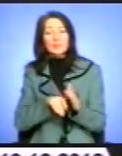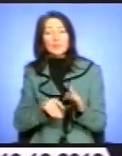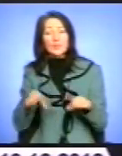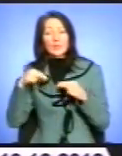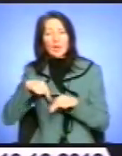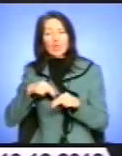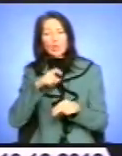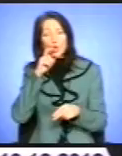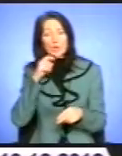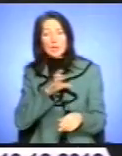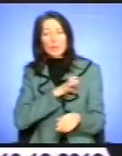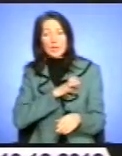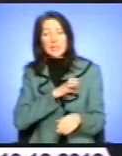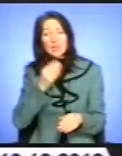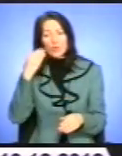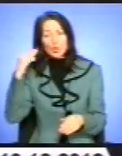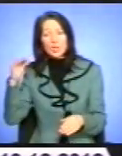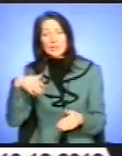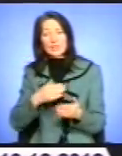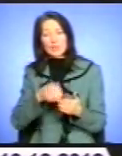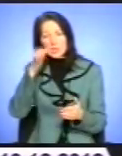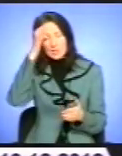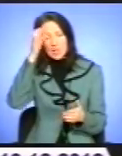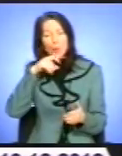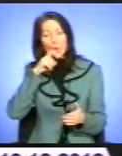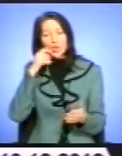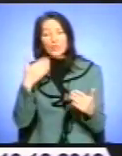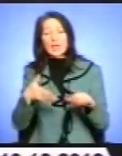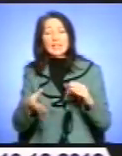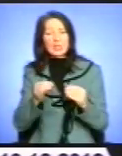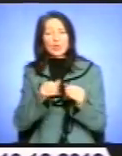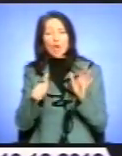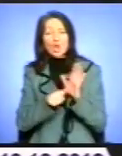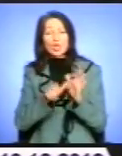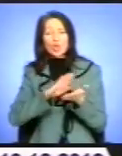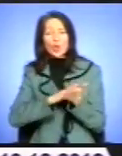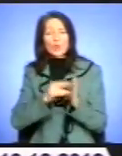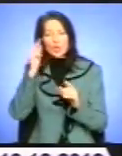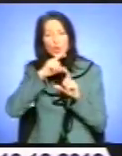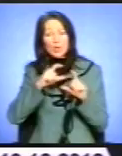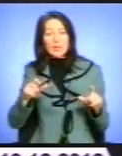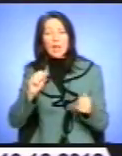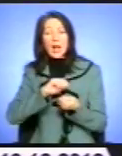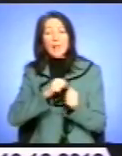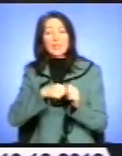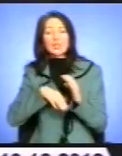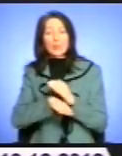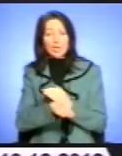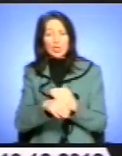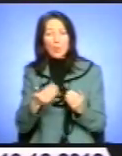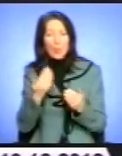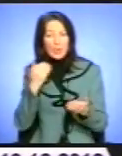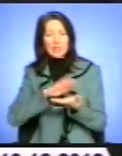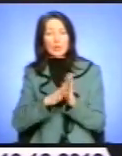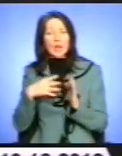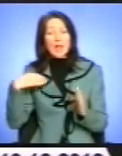збагатити і вдосконалити своє знання про Україну. Вже заключено 6-й договір з університетом в Кам'янець-Подільському. Попередні договори –